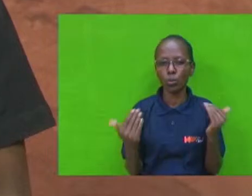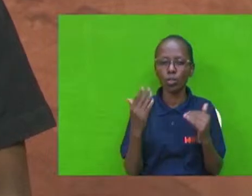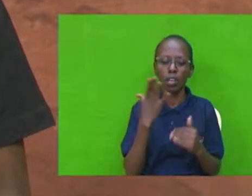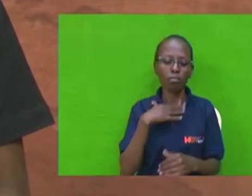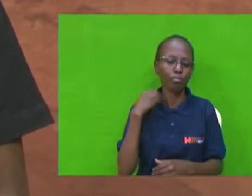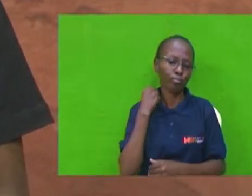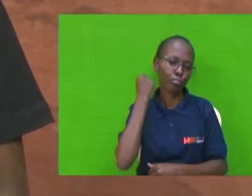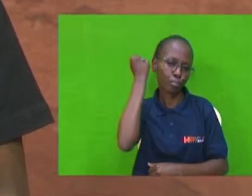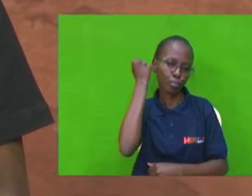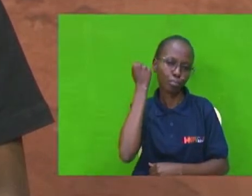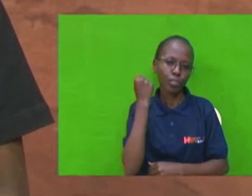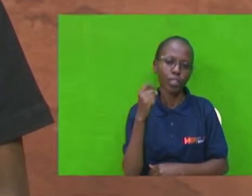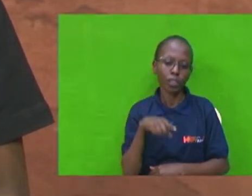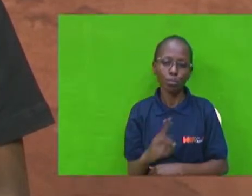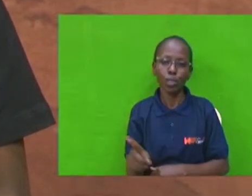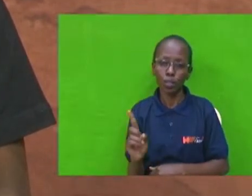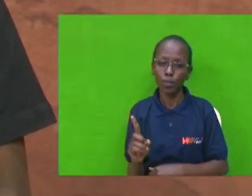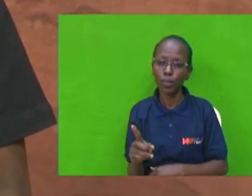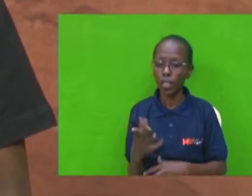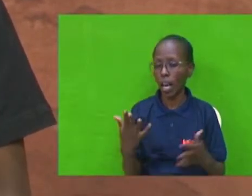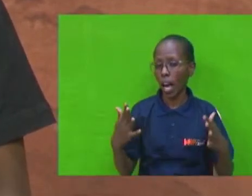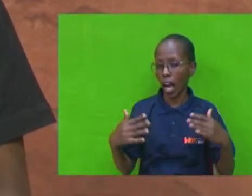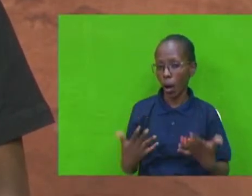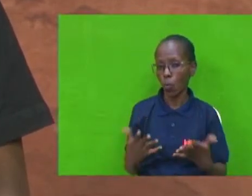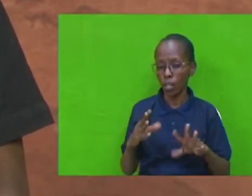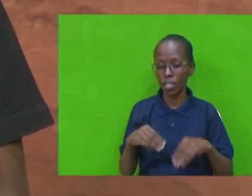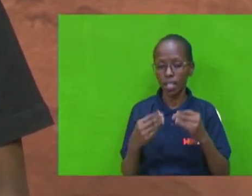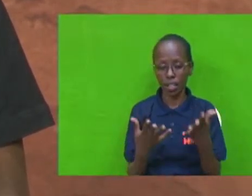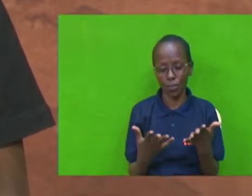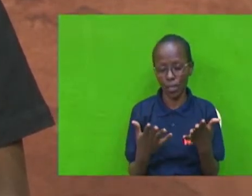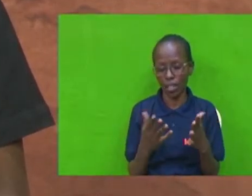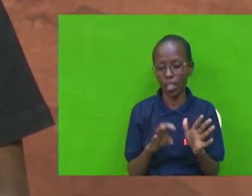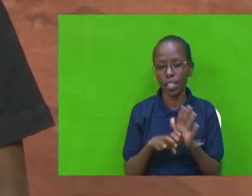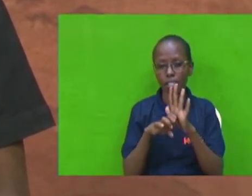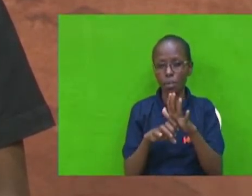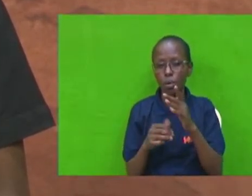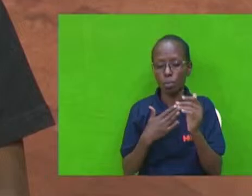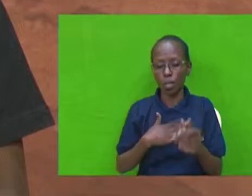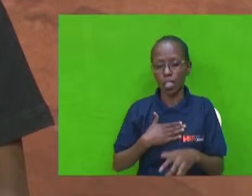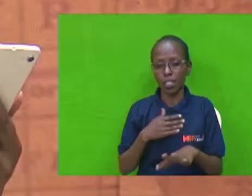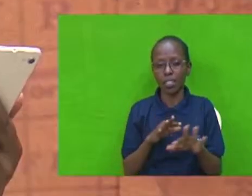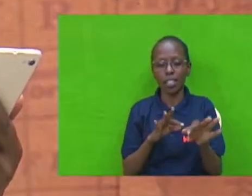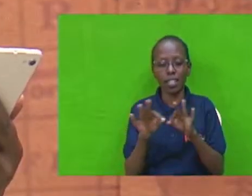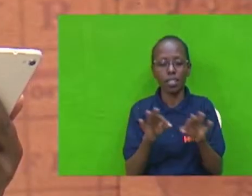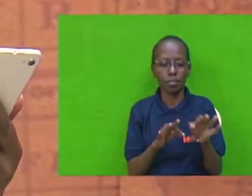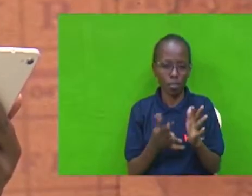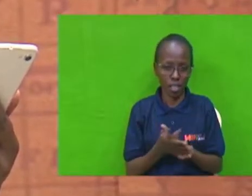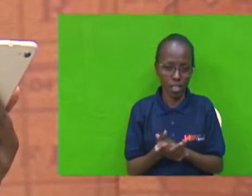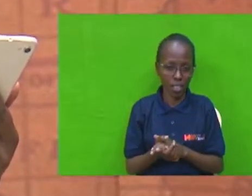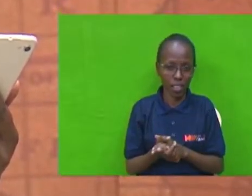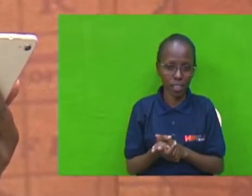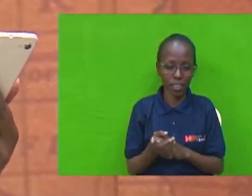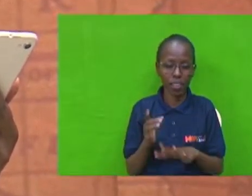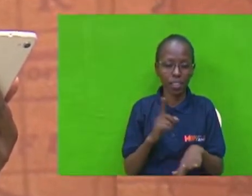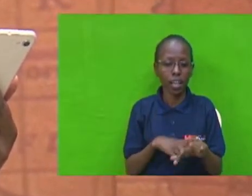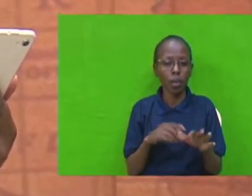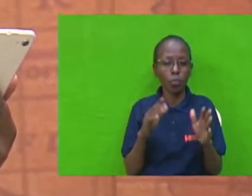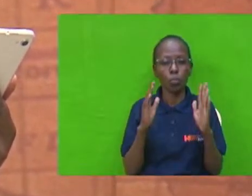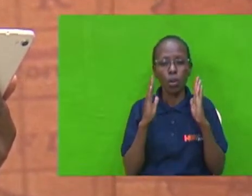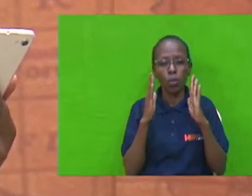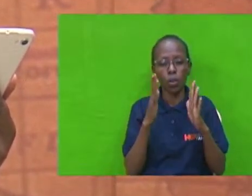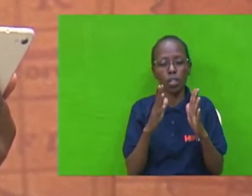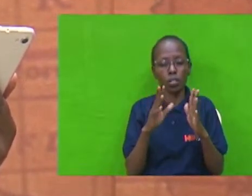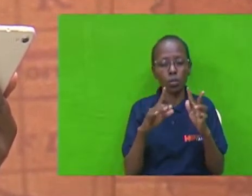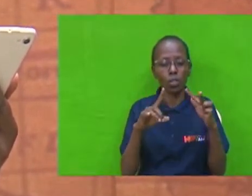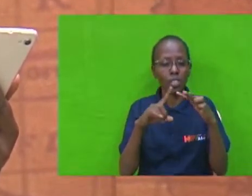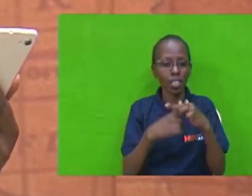wakajitia vitanzi. Sasa labda ametoa mifano, labda utaelezea tu hiyo mifano zaidi. Tukiangalia kitabu cha